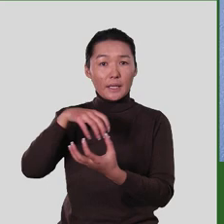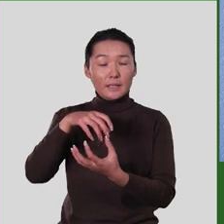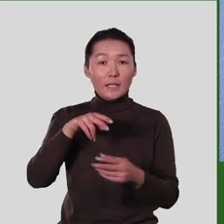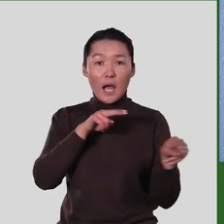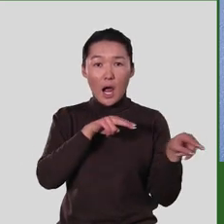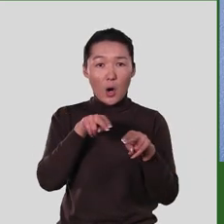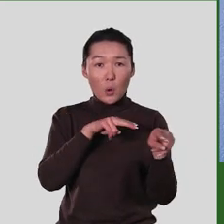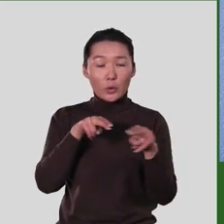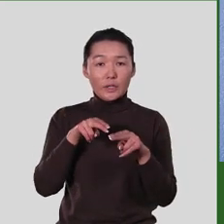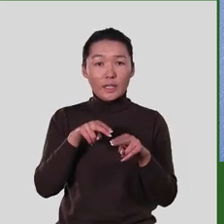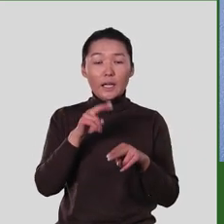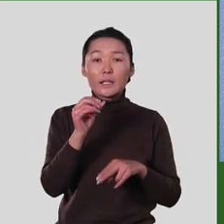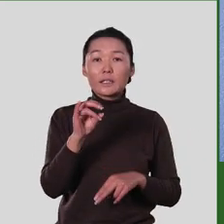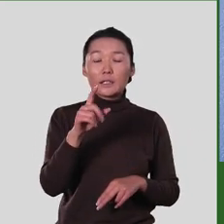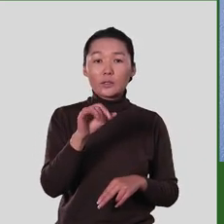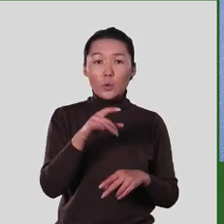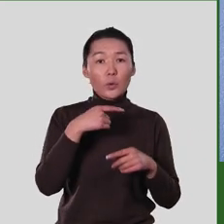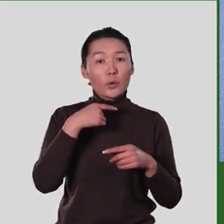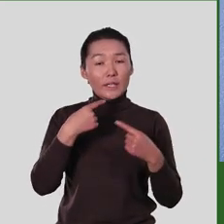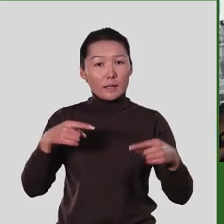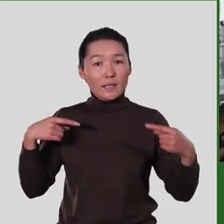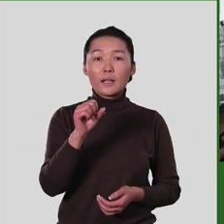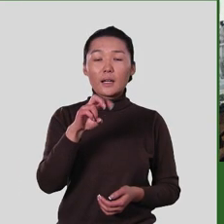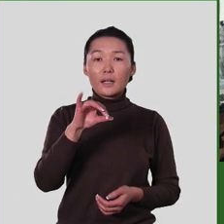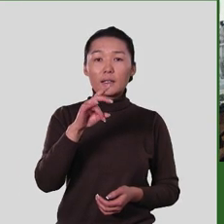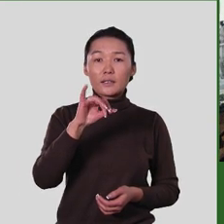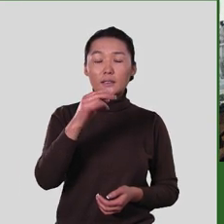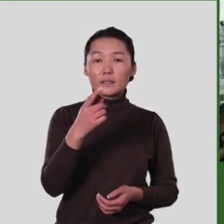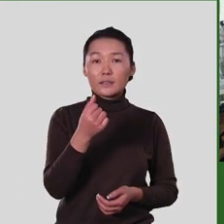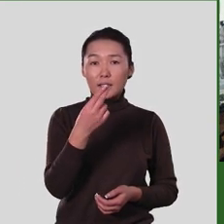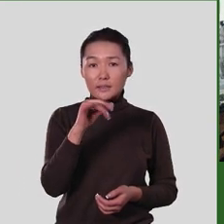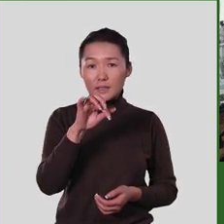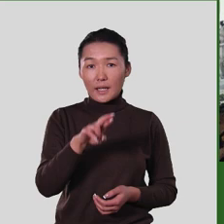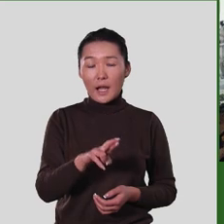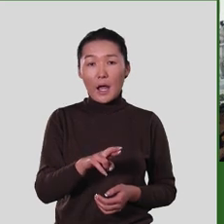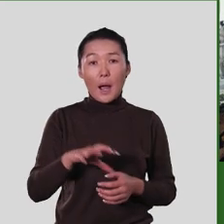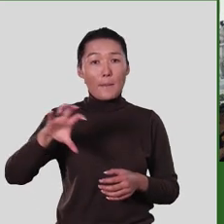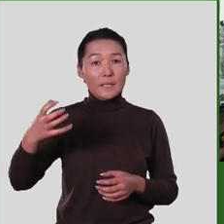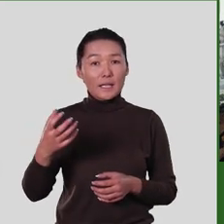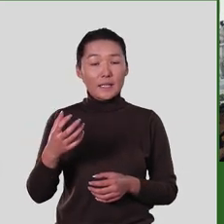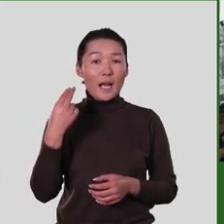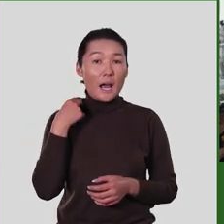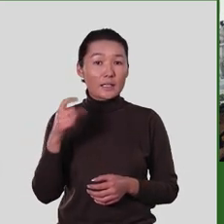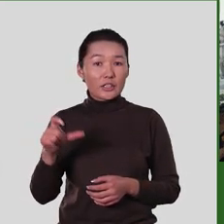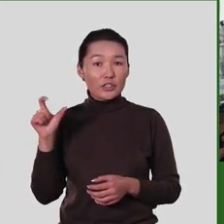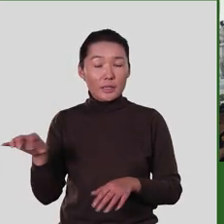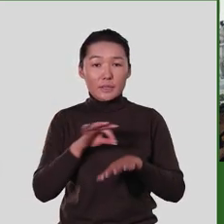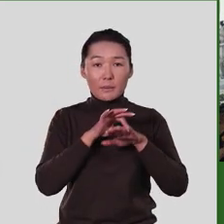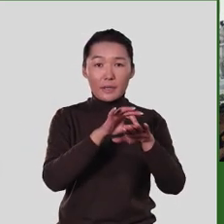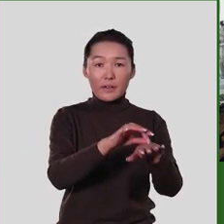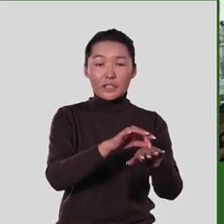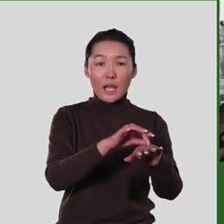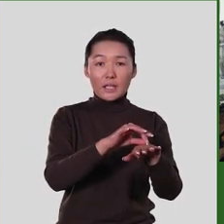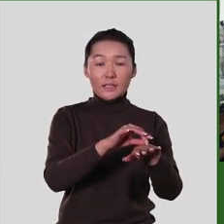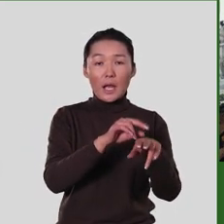кенгуру и разнообразные птицы. Колонизация материка англичанами сопровождалась преследованиями